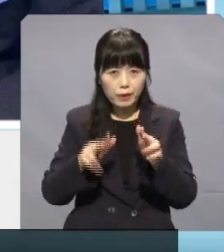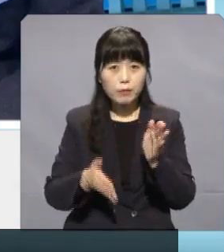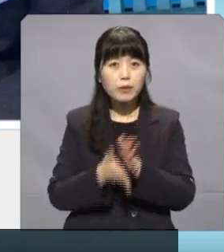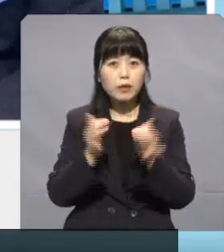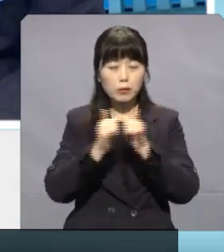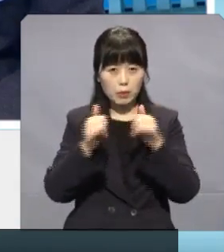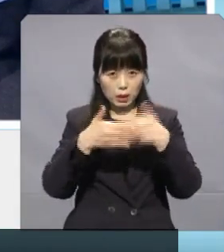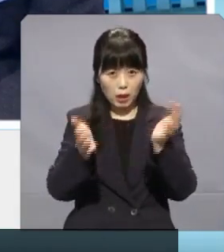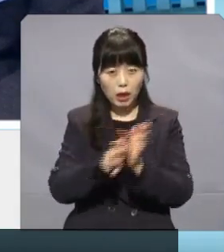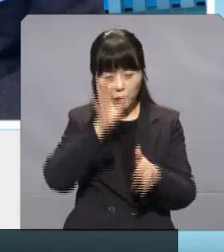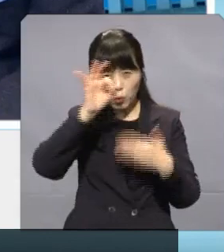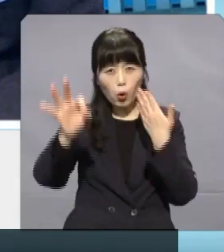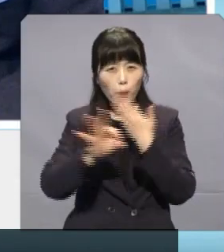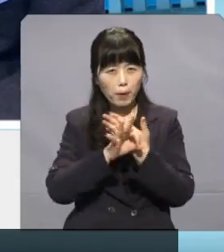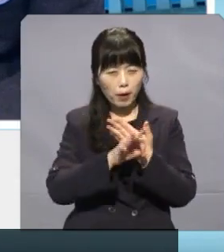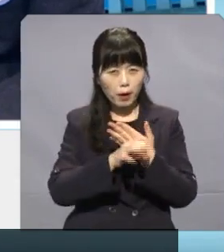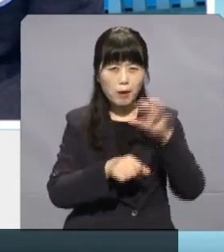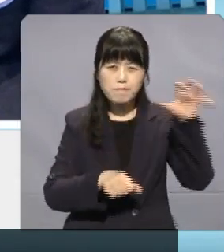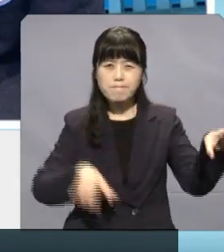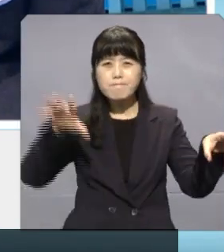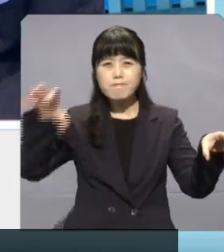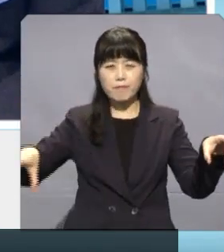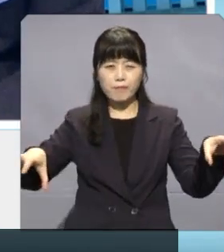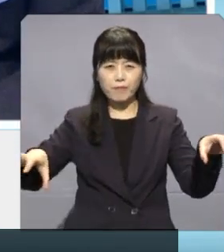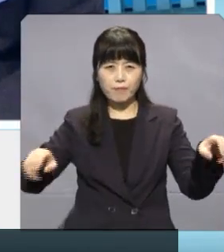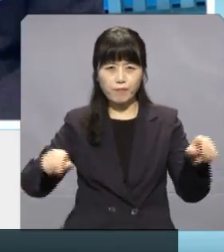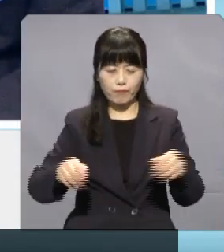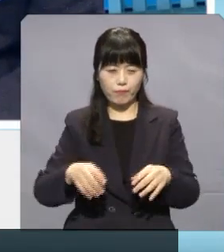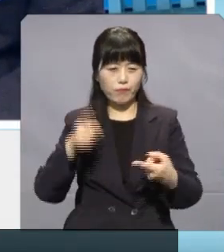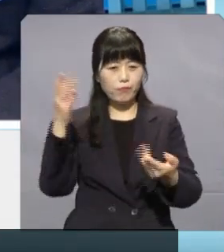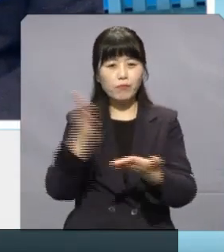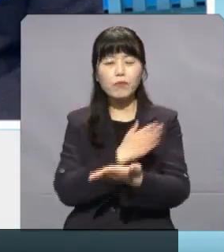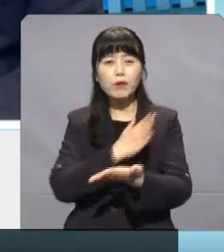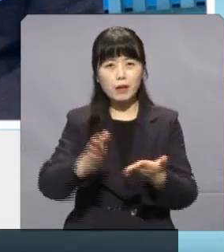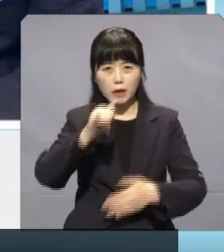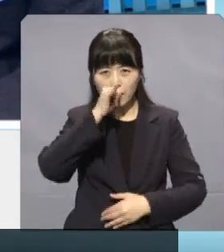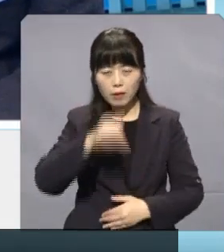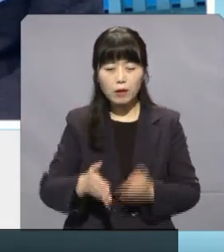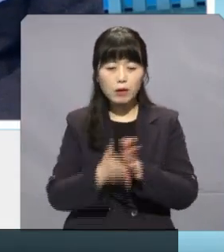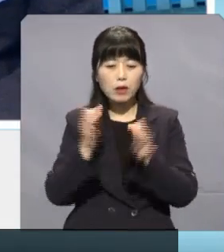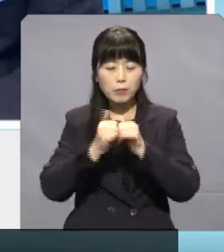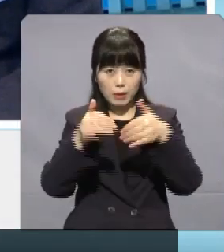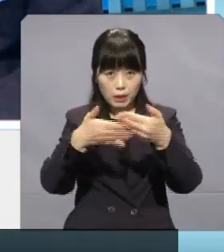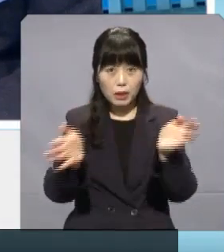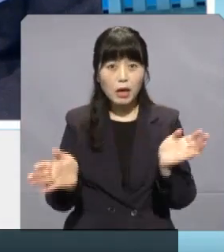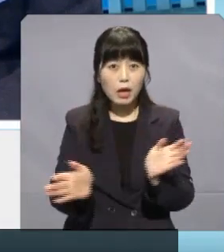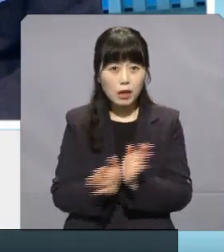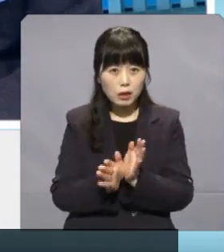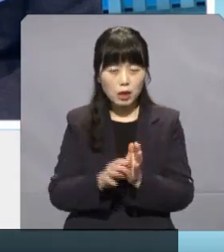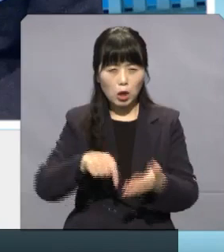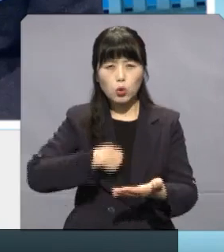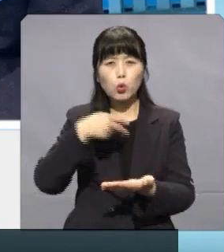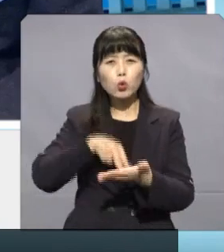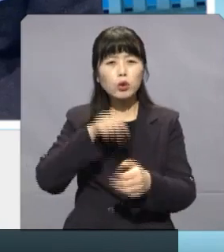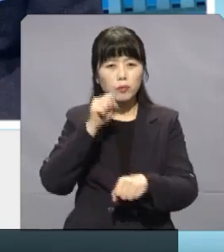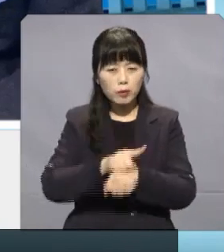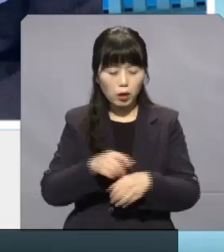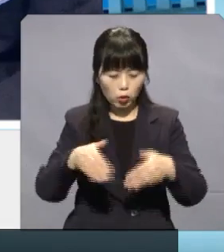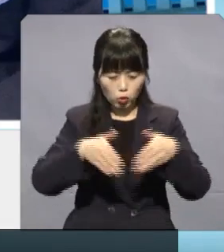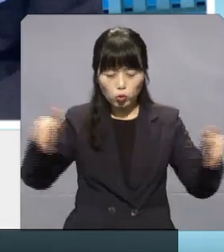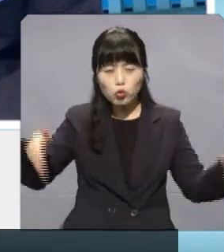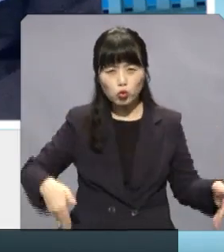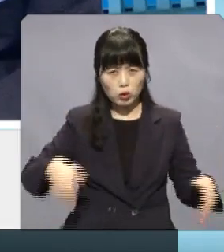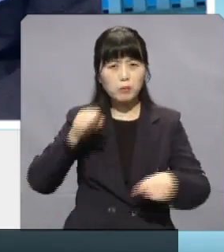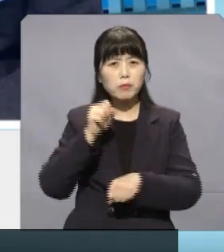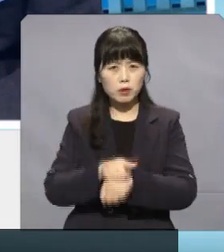시민사회를 보면 양쪽 진영에 다 편지에서 들어가 버렸어요 시민사회의 어떤 시민단체의 독립성이나 중립성이